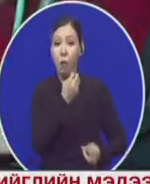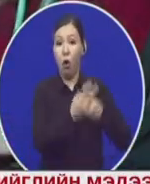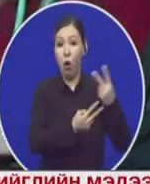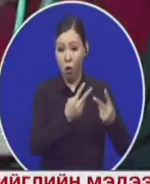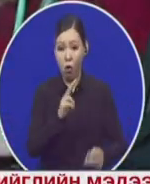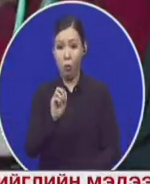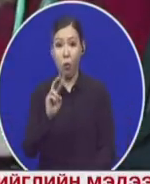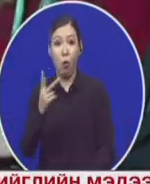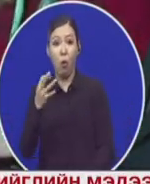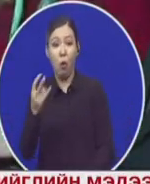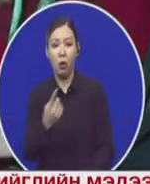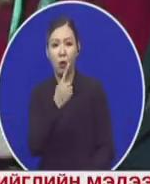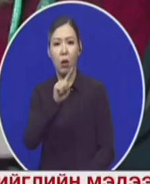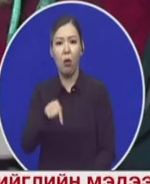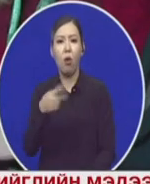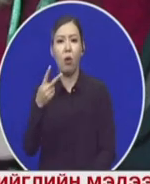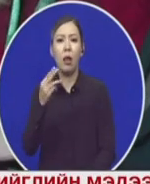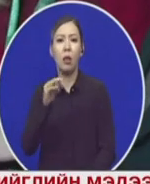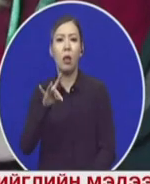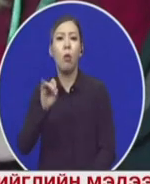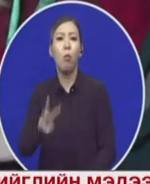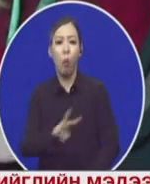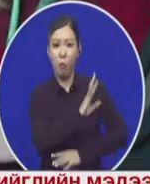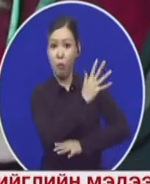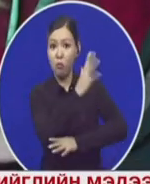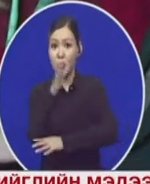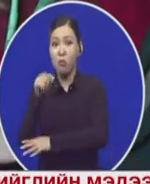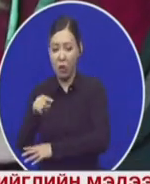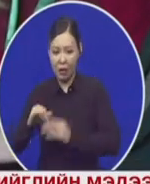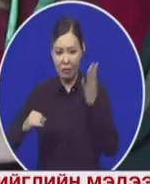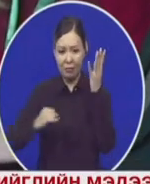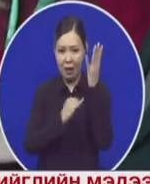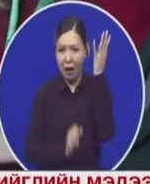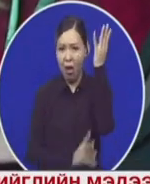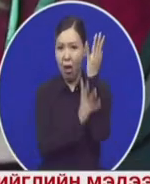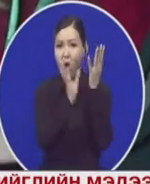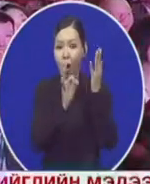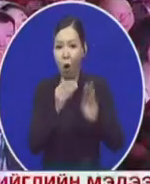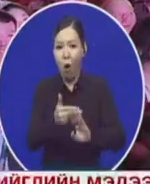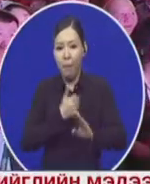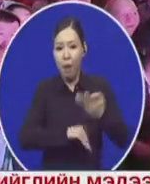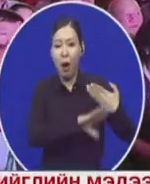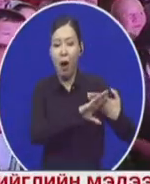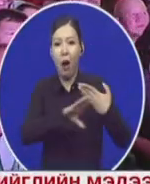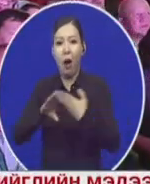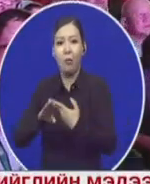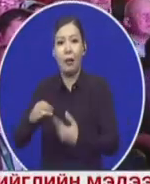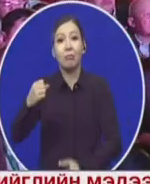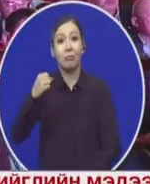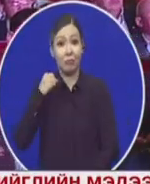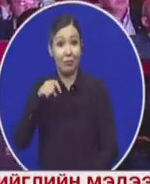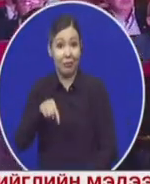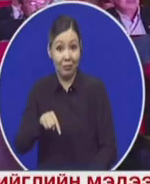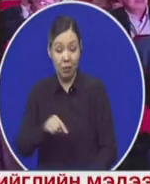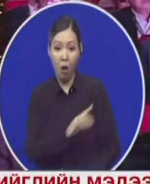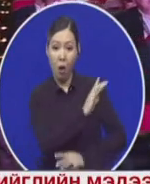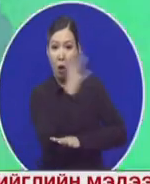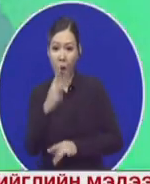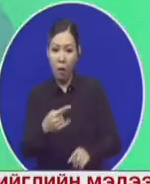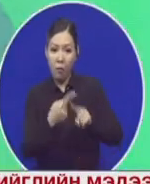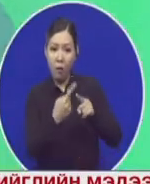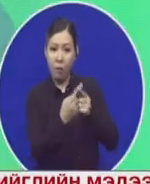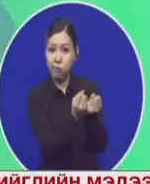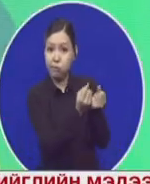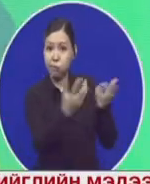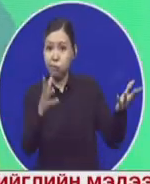2022-2023 онд 1.2 тэрбум ширхэг модыг хортон шавьжнаас хамгаалж чадсан гэдгийг мөн тодтгосон юм аа. За ойн санг хамгаалж нэмэгдүүлснээр эдийн